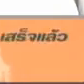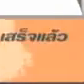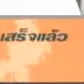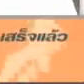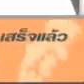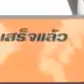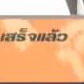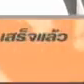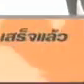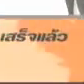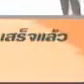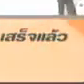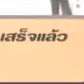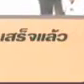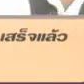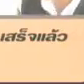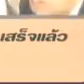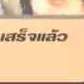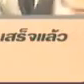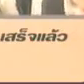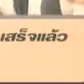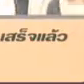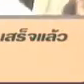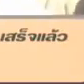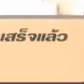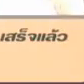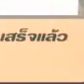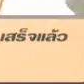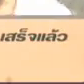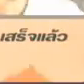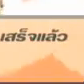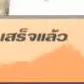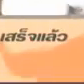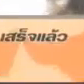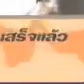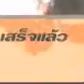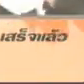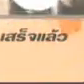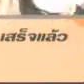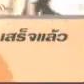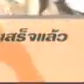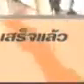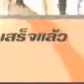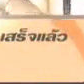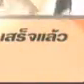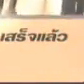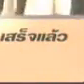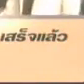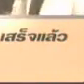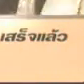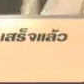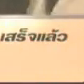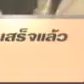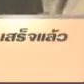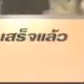จัดโผรายชื่อครม.เสร็จเรียบร้อยแล้วและได้ส่งให้สำนักงานเลขาธิการคณะรัฐมนตรีตรวจสอบแล้วนำรายชื่อขึ้นทูลเกล้าทูลกระหม่อม